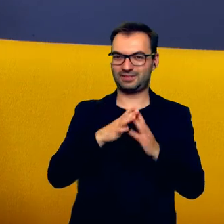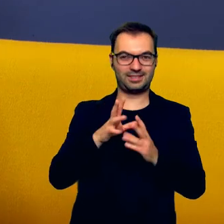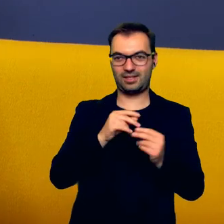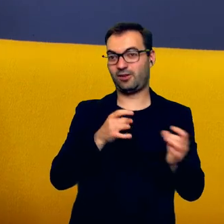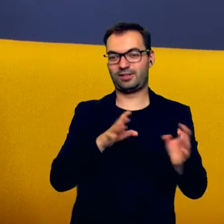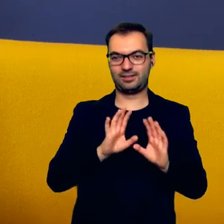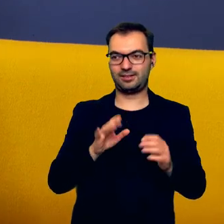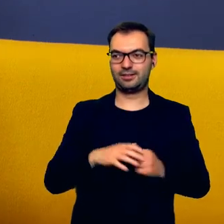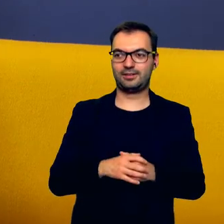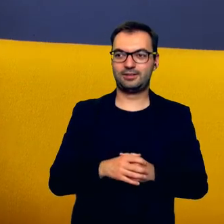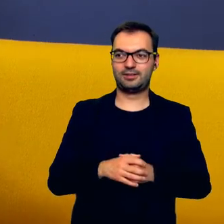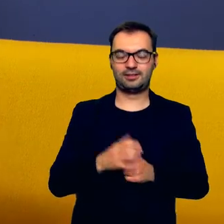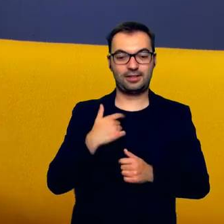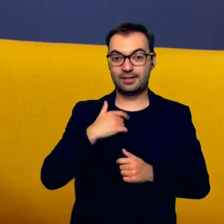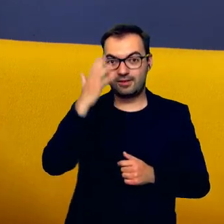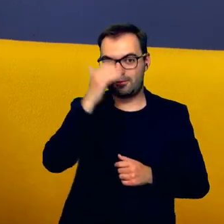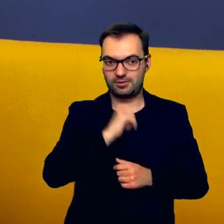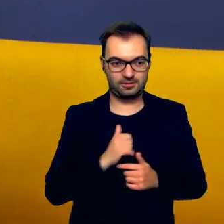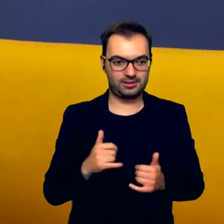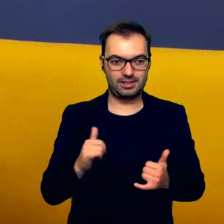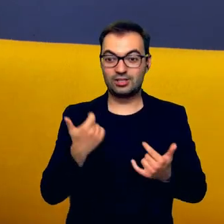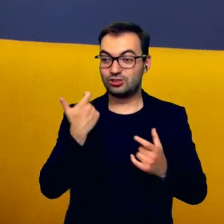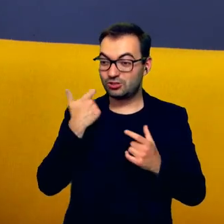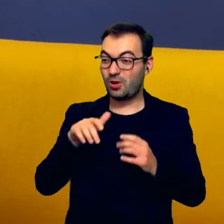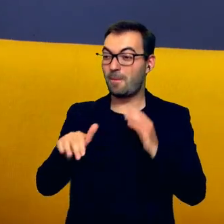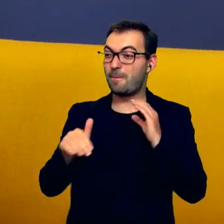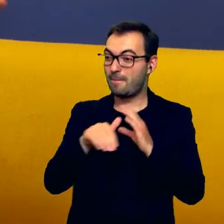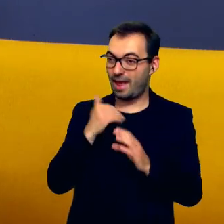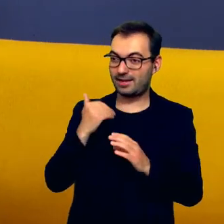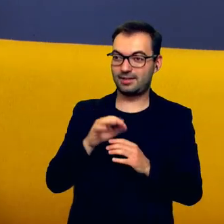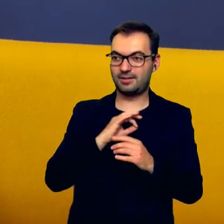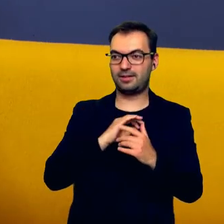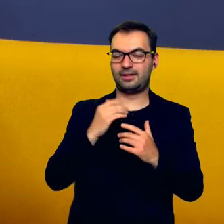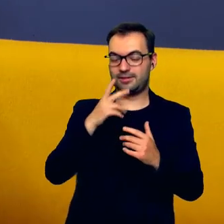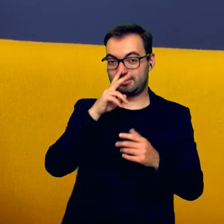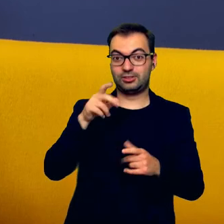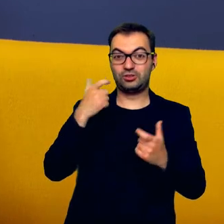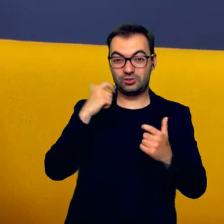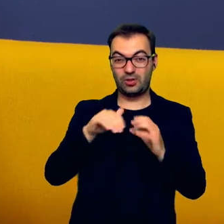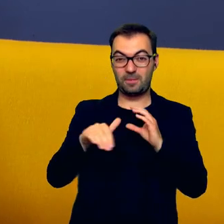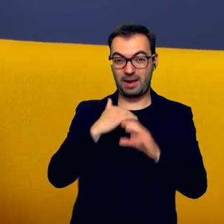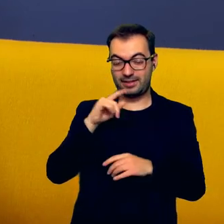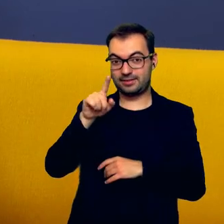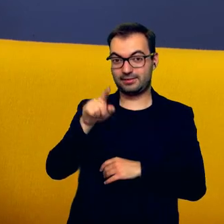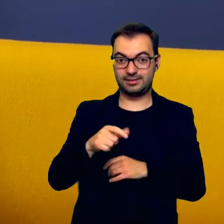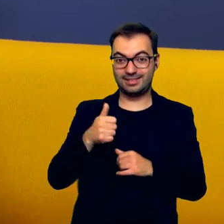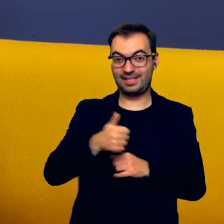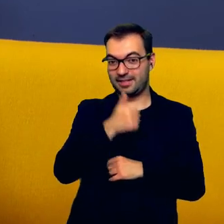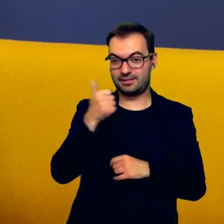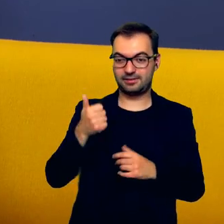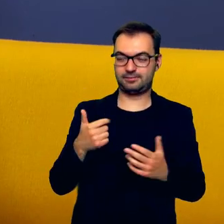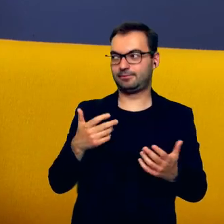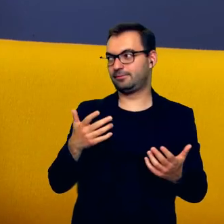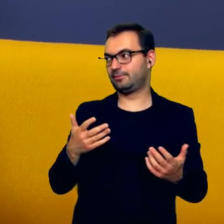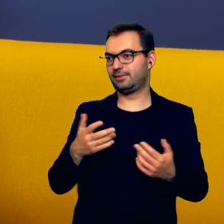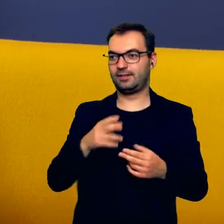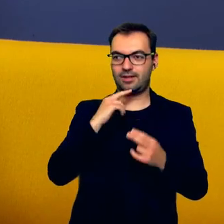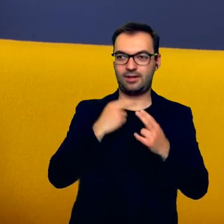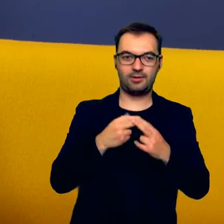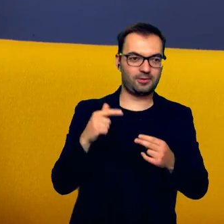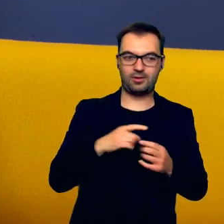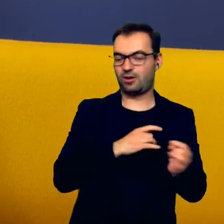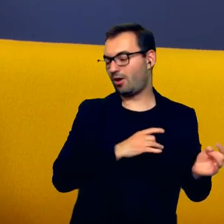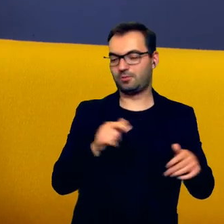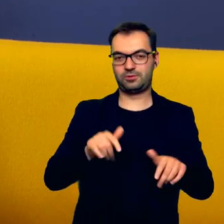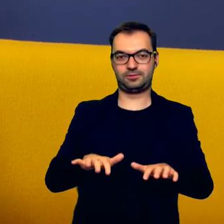od razu. No jasne. Ja sobie tego nie wyobrażam. Ja dostał 100 maili, bo ja skrzynce bym zobaczył 100 maili jednego dnia. I musiał pan na nie odpowiedzieć.